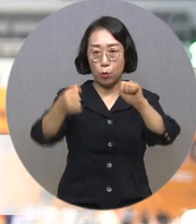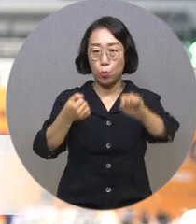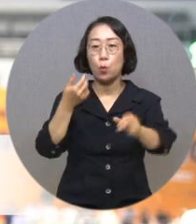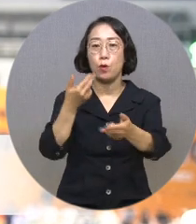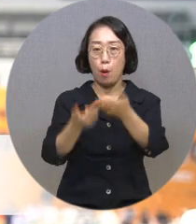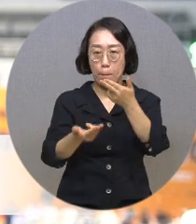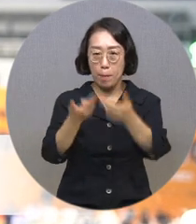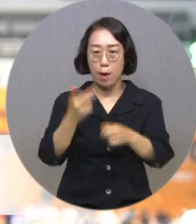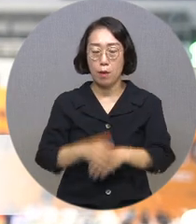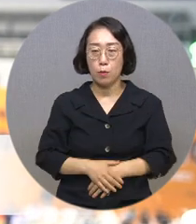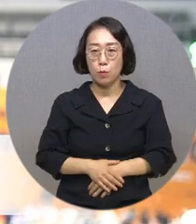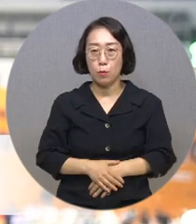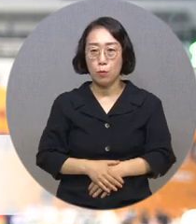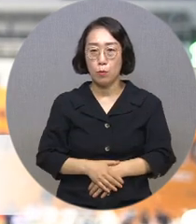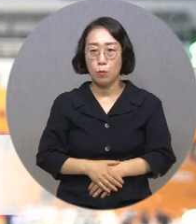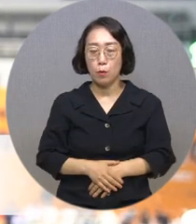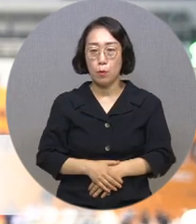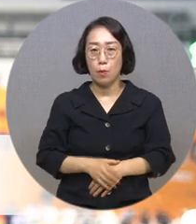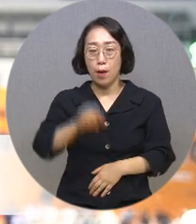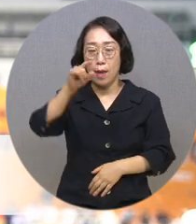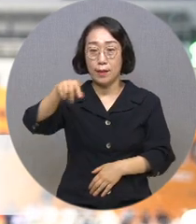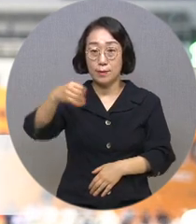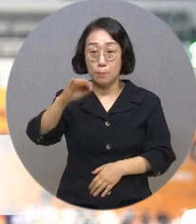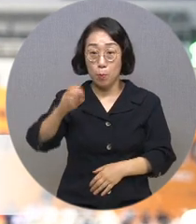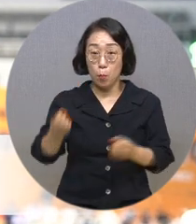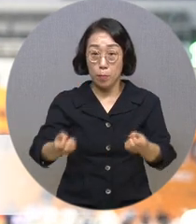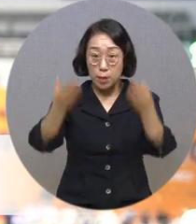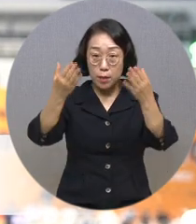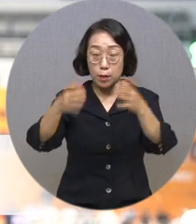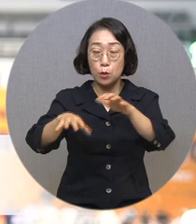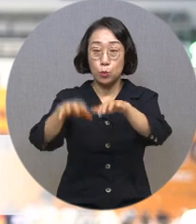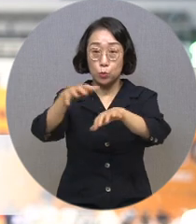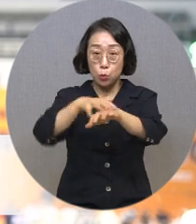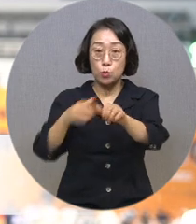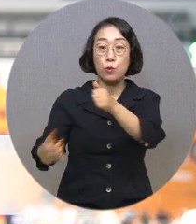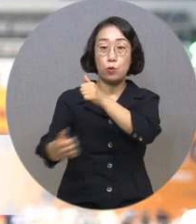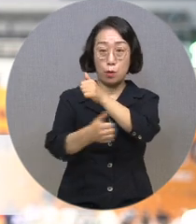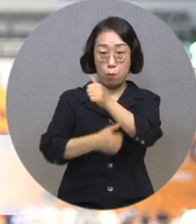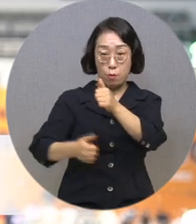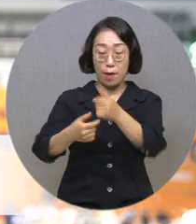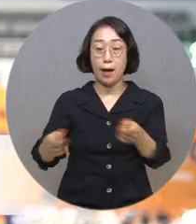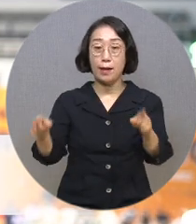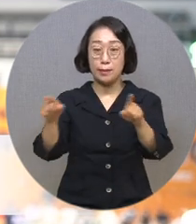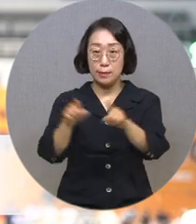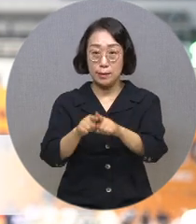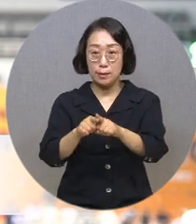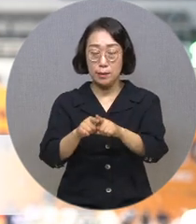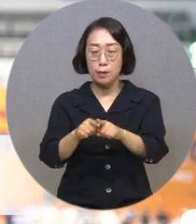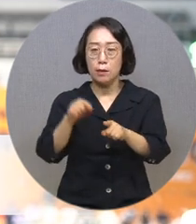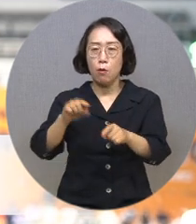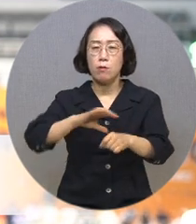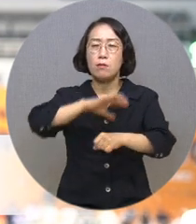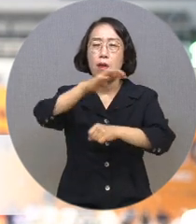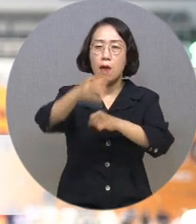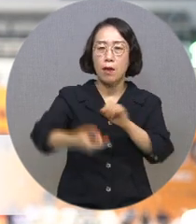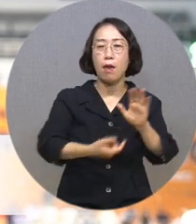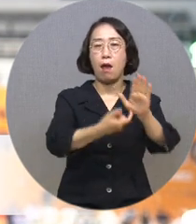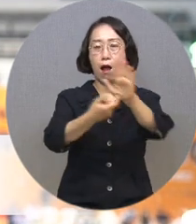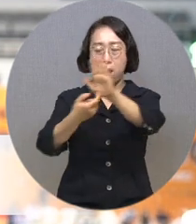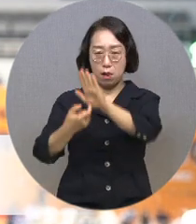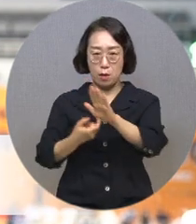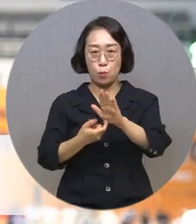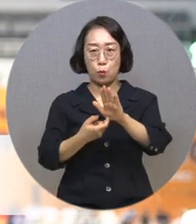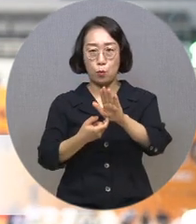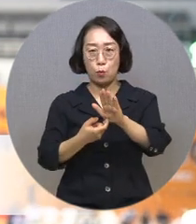협회와 우리 엑스포 그 조직위원회와 같이 태권도를 세계에 알리고 우리